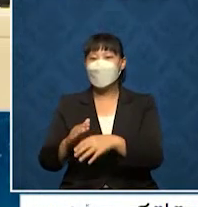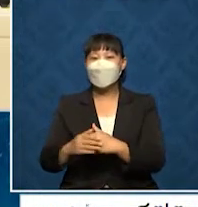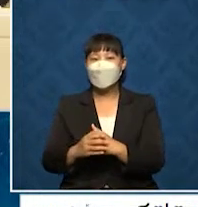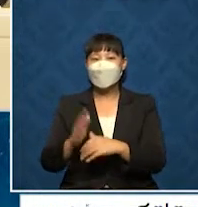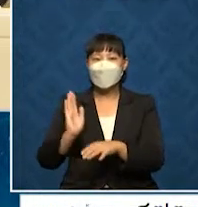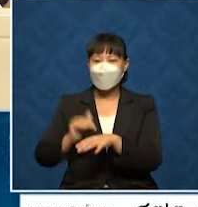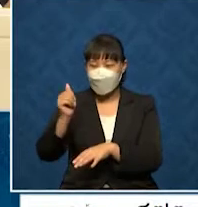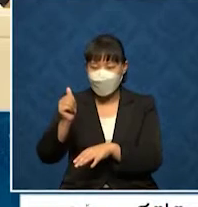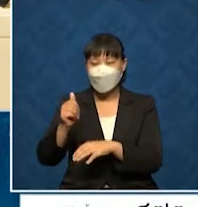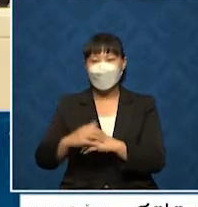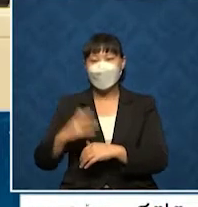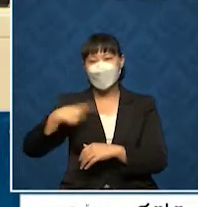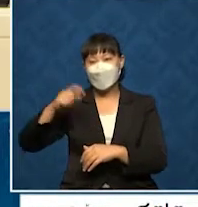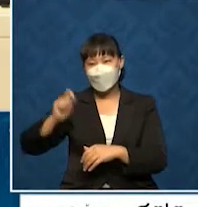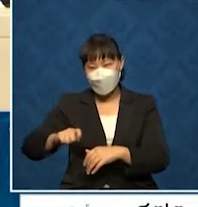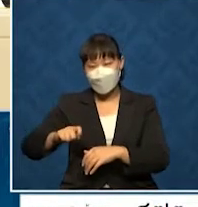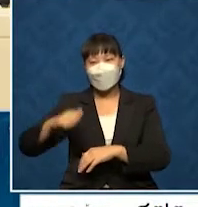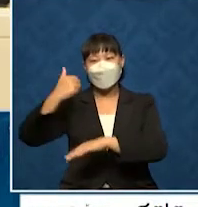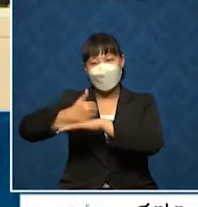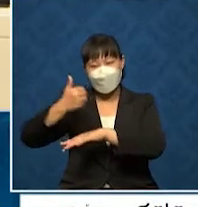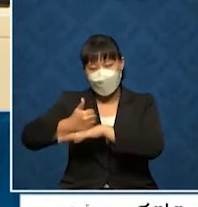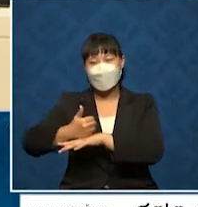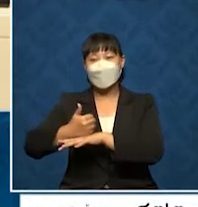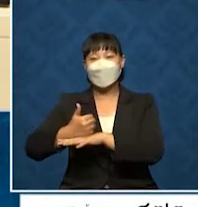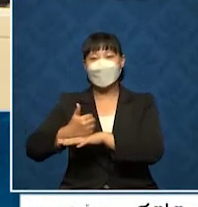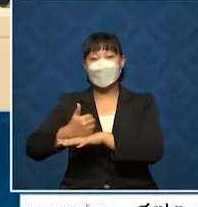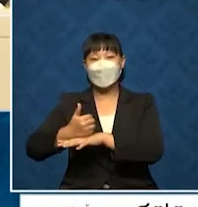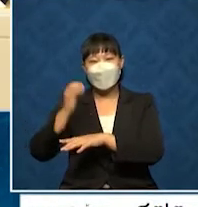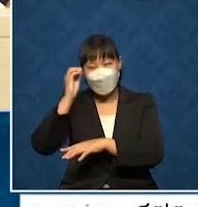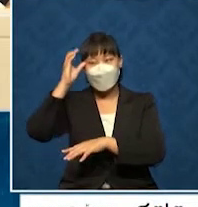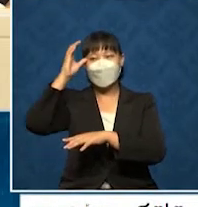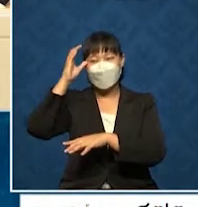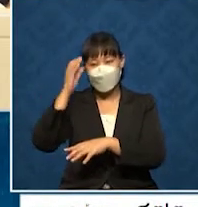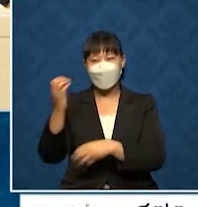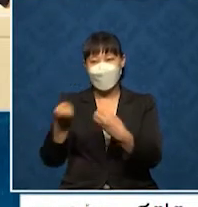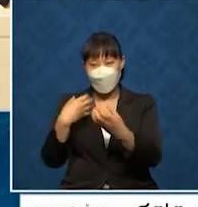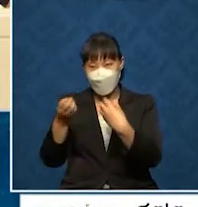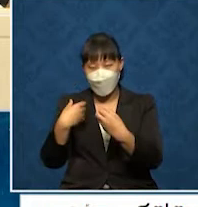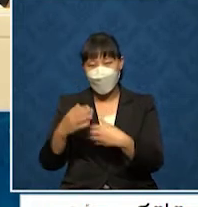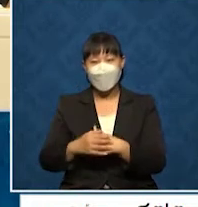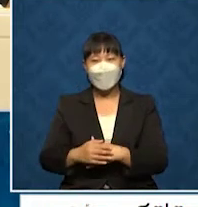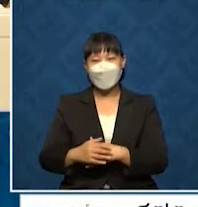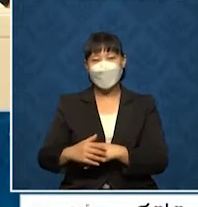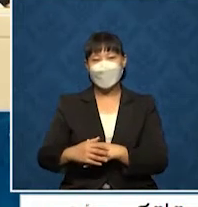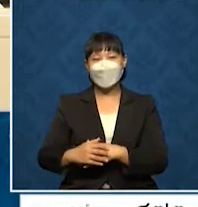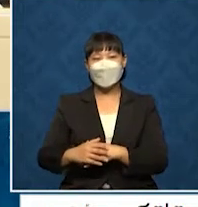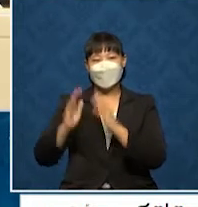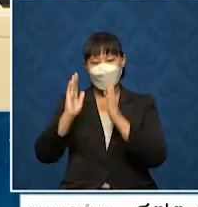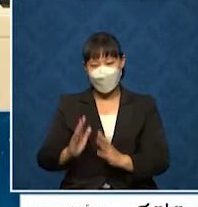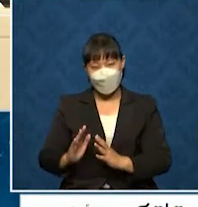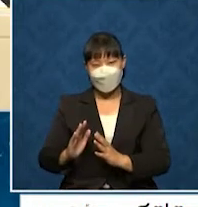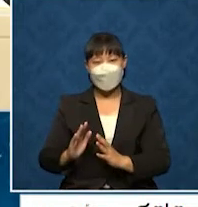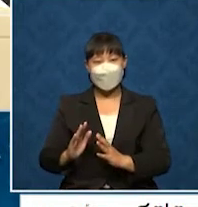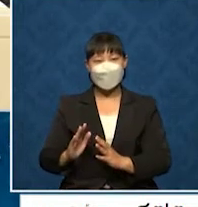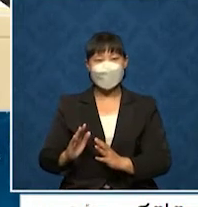พากษาที่มีความรู้เกี่ยวกับยาเสพติดท่านอัยการที่มีความรู้เกี่ยวกับยาเสพติดว่าเ